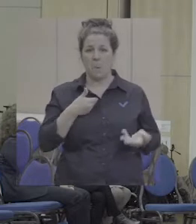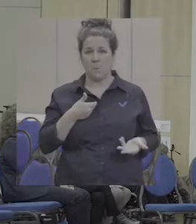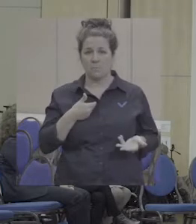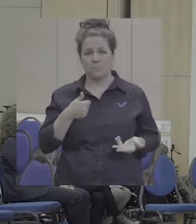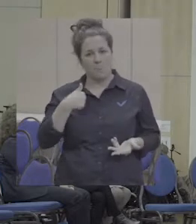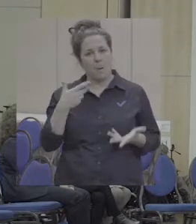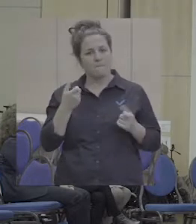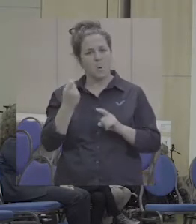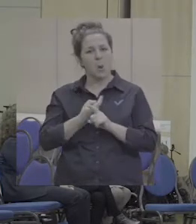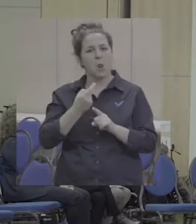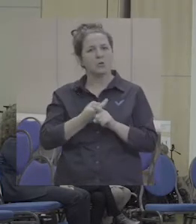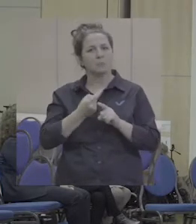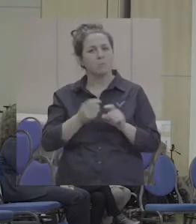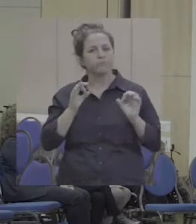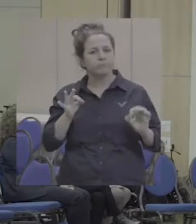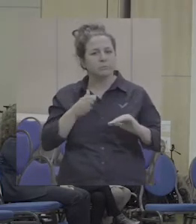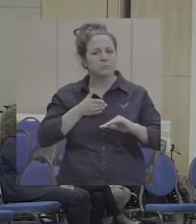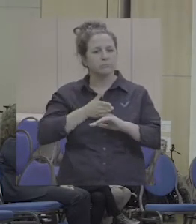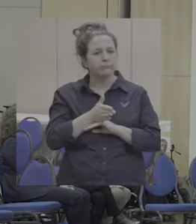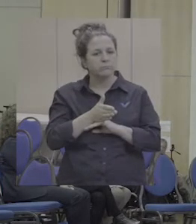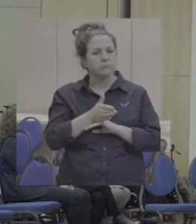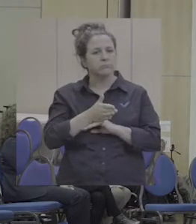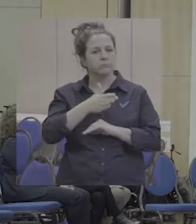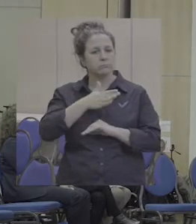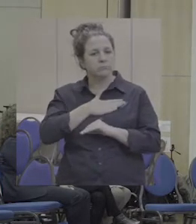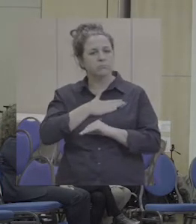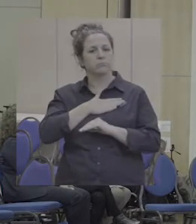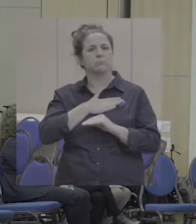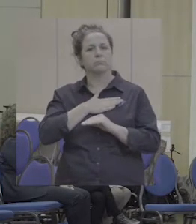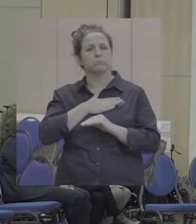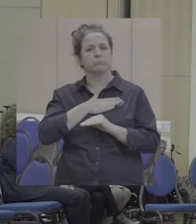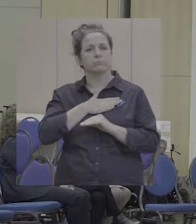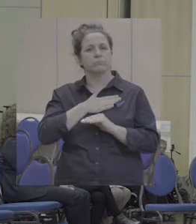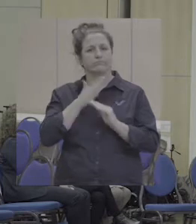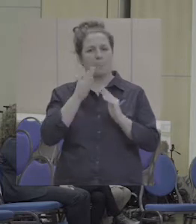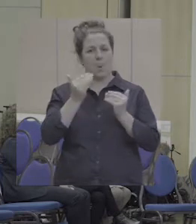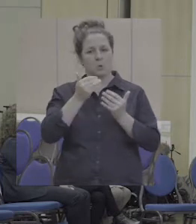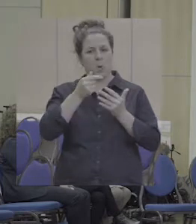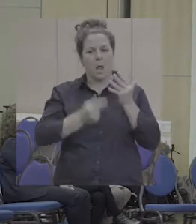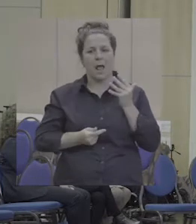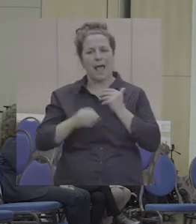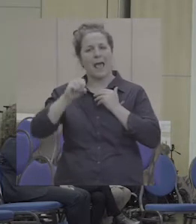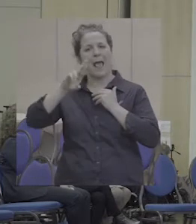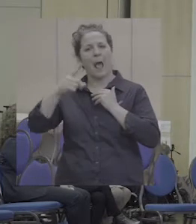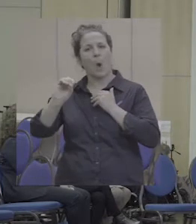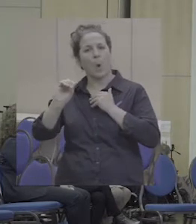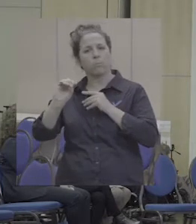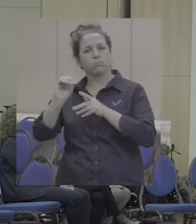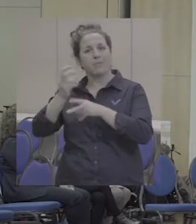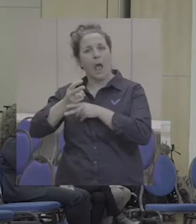logement parfaitement accessible, exactement comme le disait mon écothérapeute.